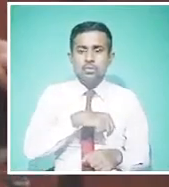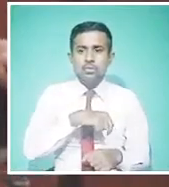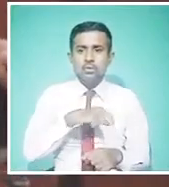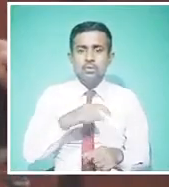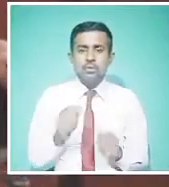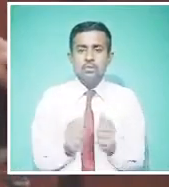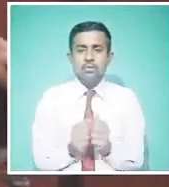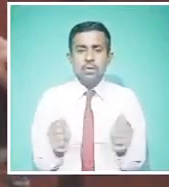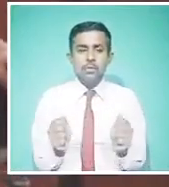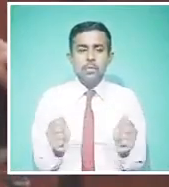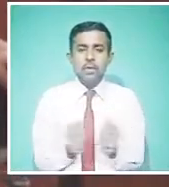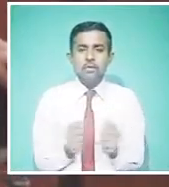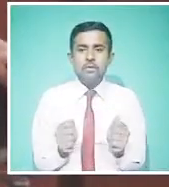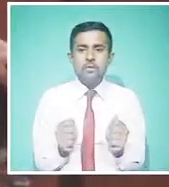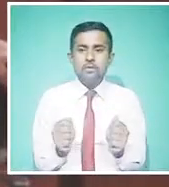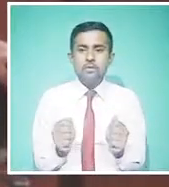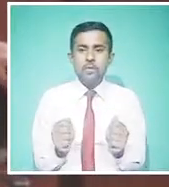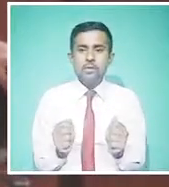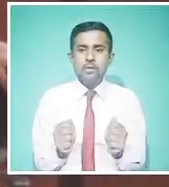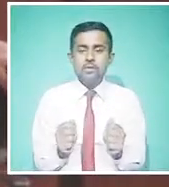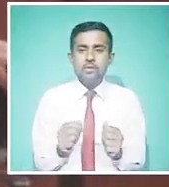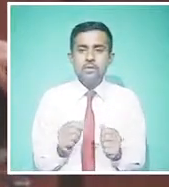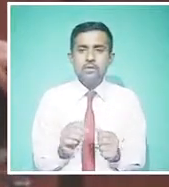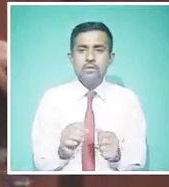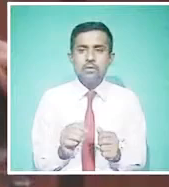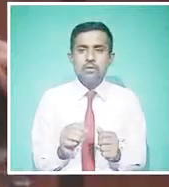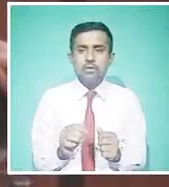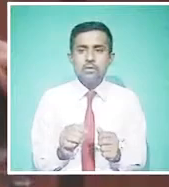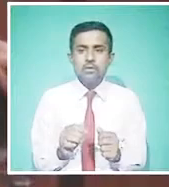அலுவலர்கள் சார்பாக அவர்கள் தங்களுடைய விருப்பத்துக்கு ஏற்ப